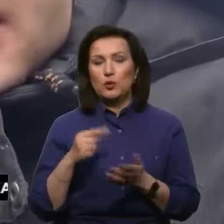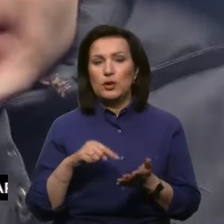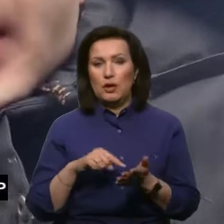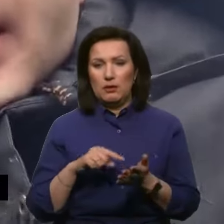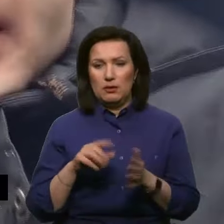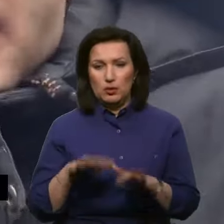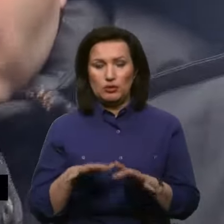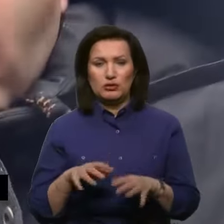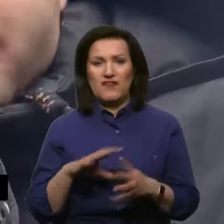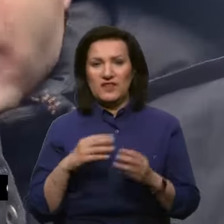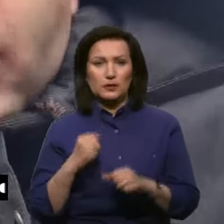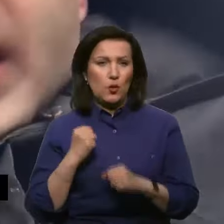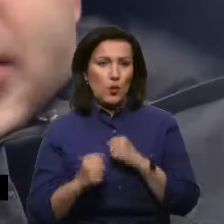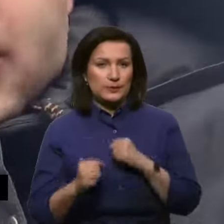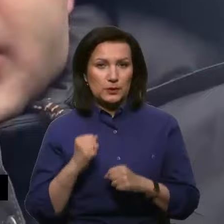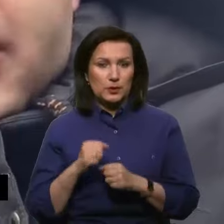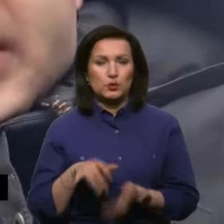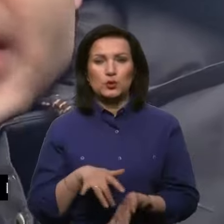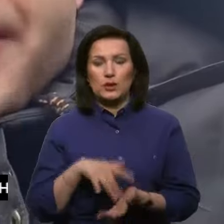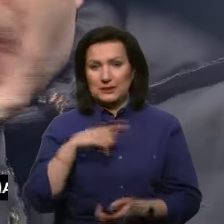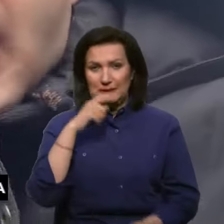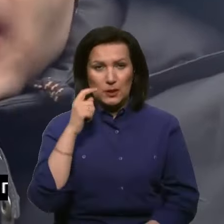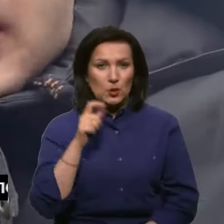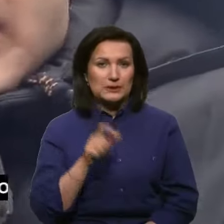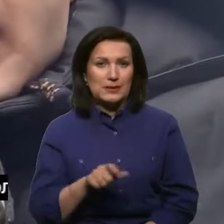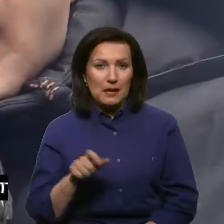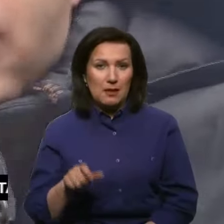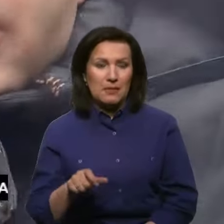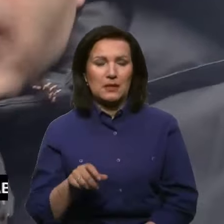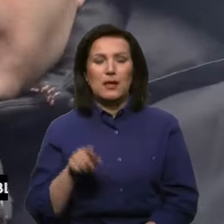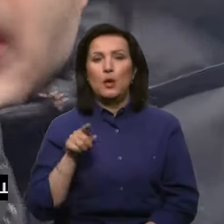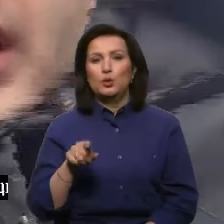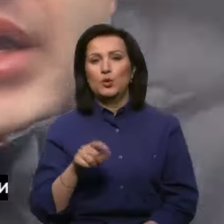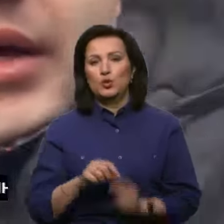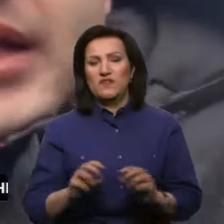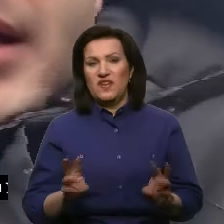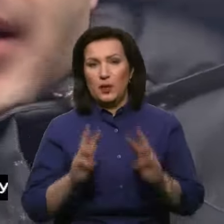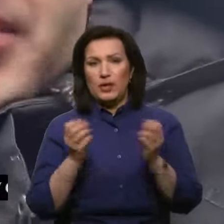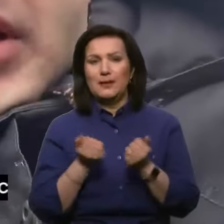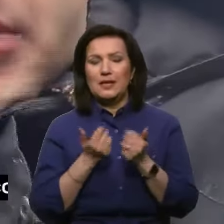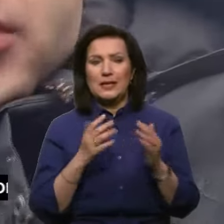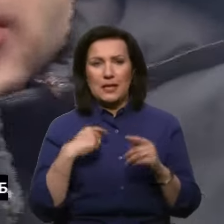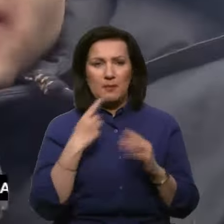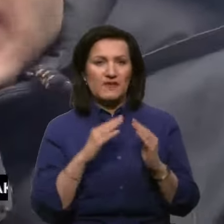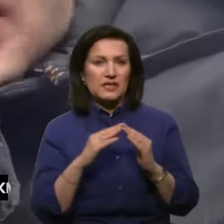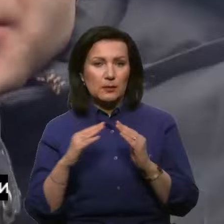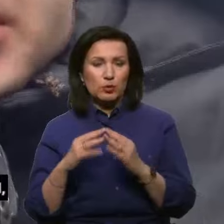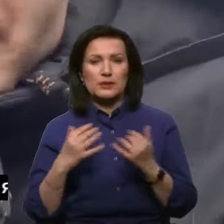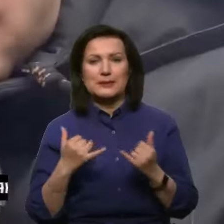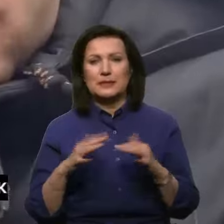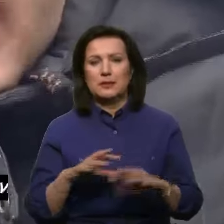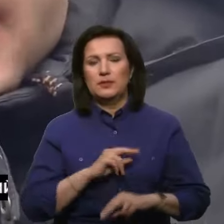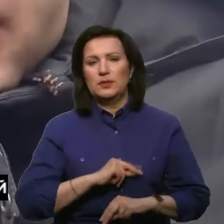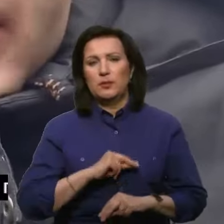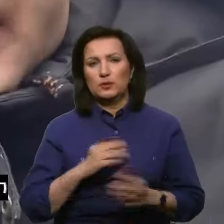і наслідки ракетного обстрілу столиці росіян. Власне, тут вигоріло кілька приватних будинків, а зараз на